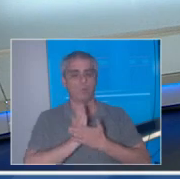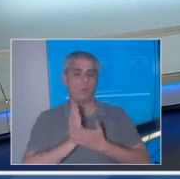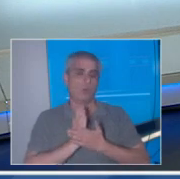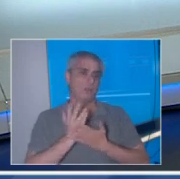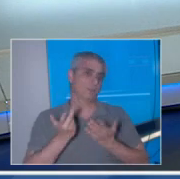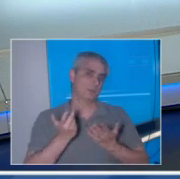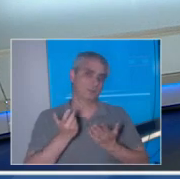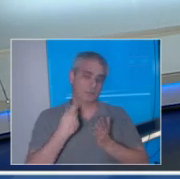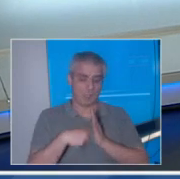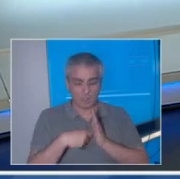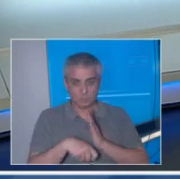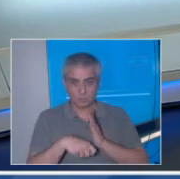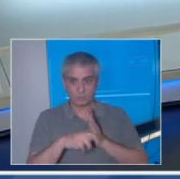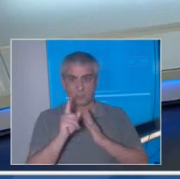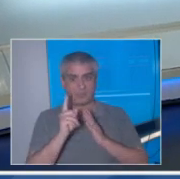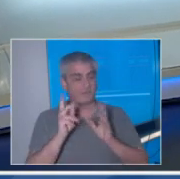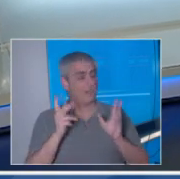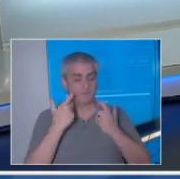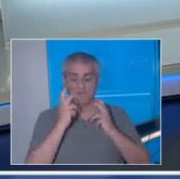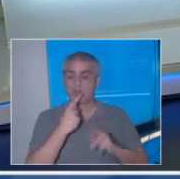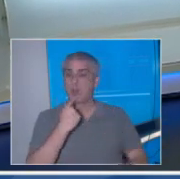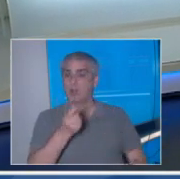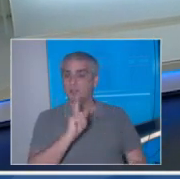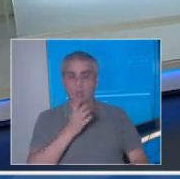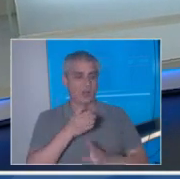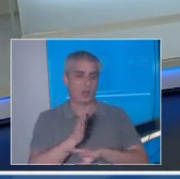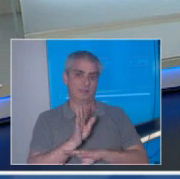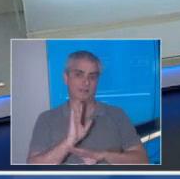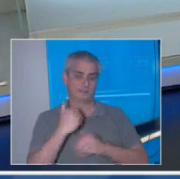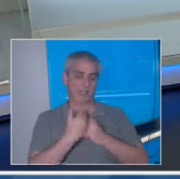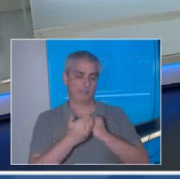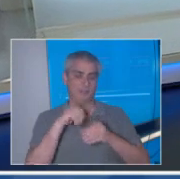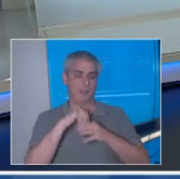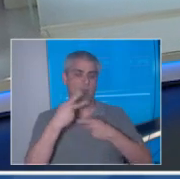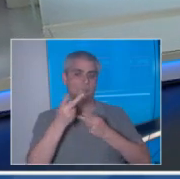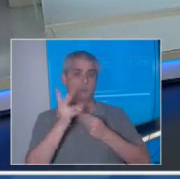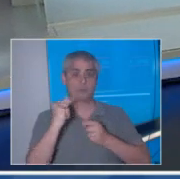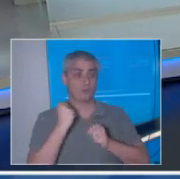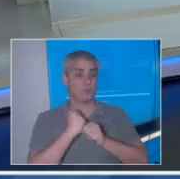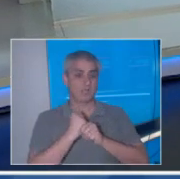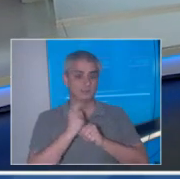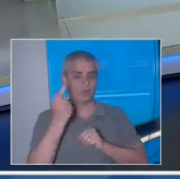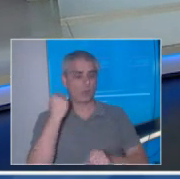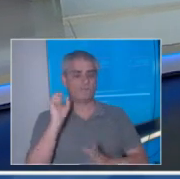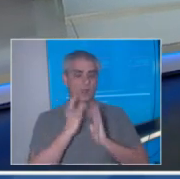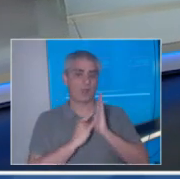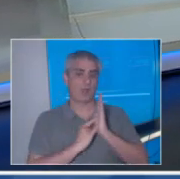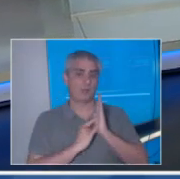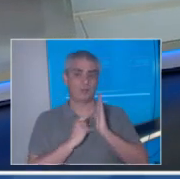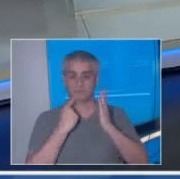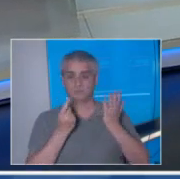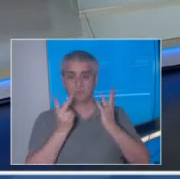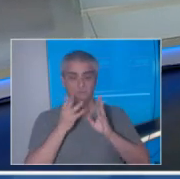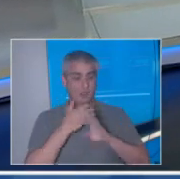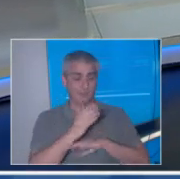אלא הקנוי שזה. המאבטח לא יכול להגיד לך לא להכניס חמץ לבית החולים. אם הוא יעשה את זה, הוא עובר על החוק. משמע,